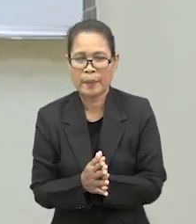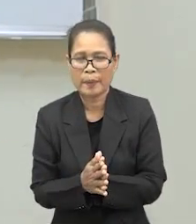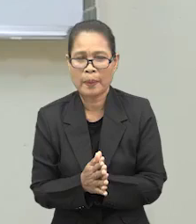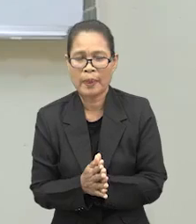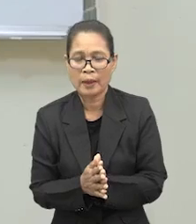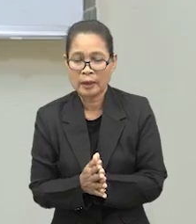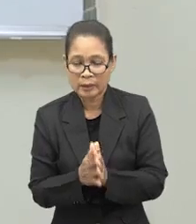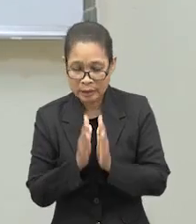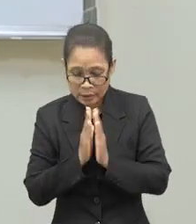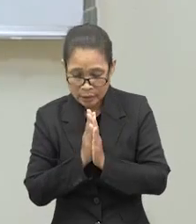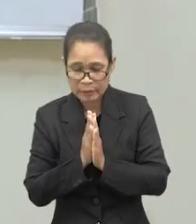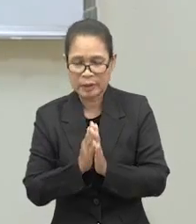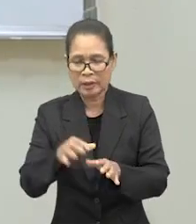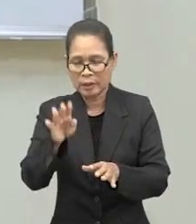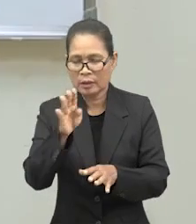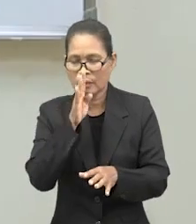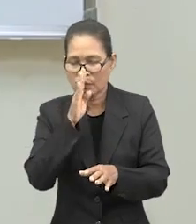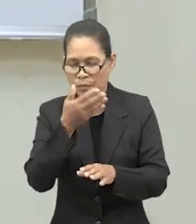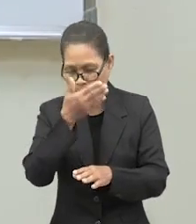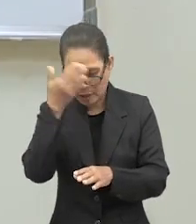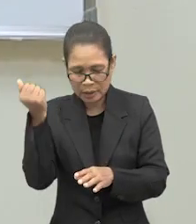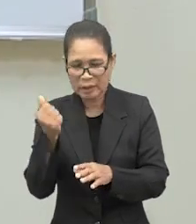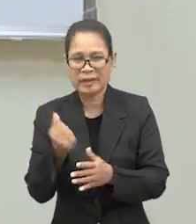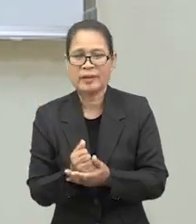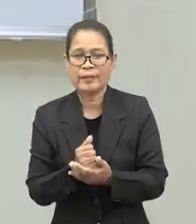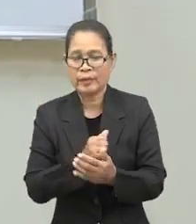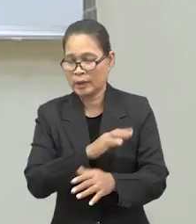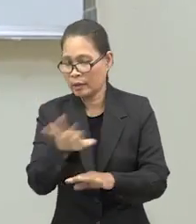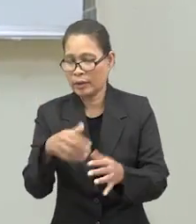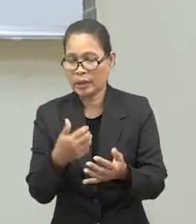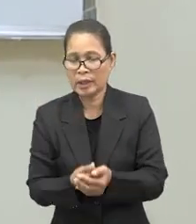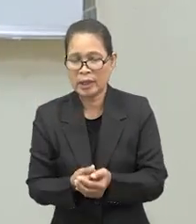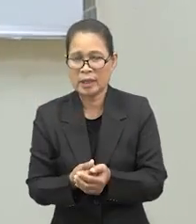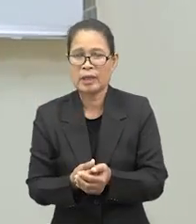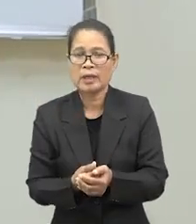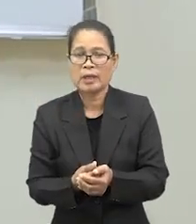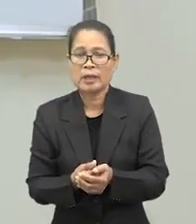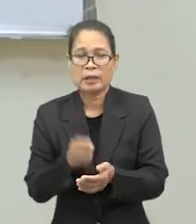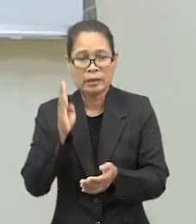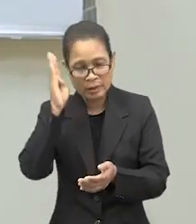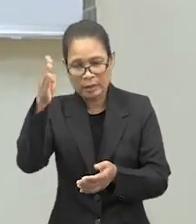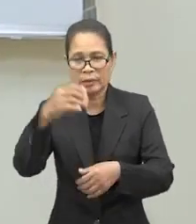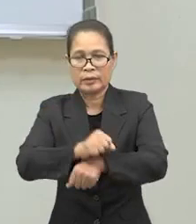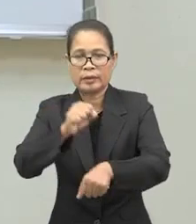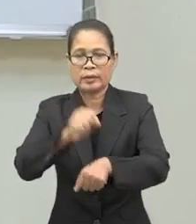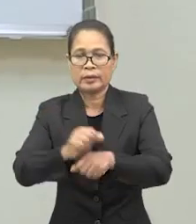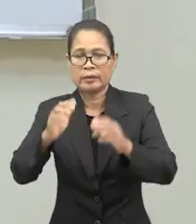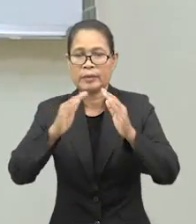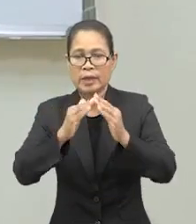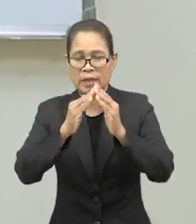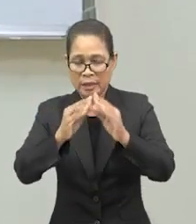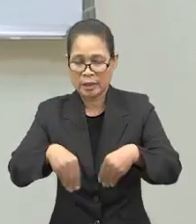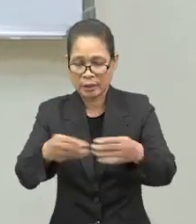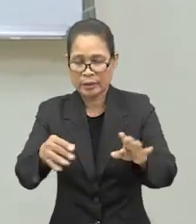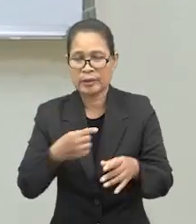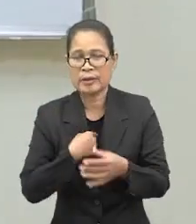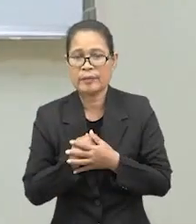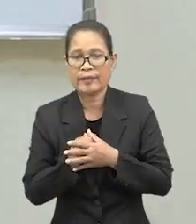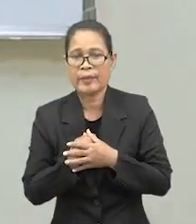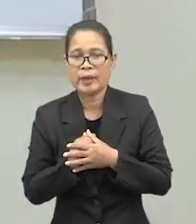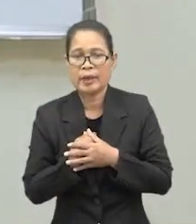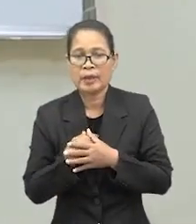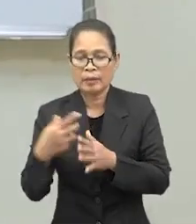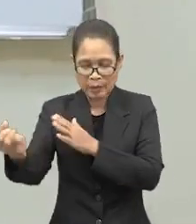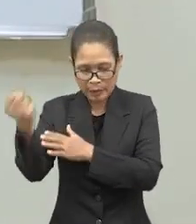bạn mà chọc hả ấy tại sông cồn cùng plek nè kêu sông khâm tha cồn từng óc ní nâng thưa cái ca